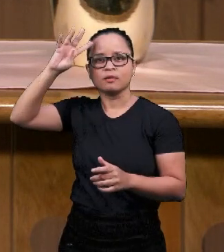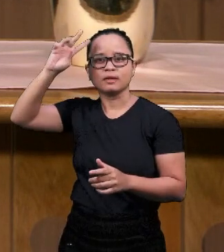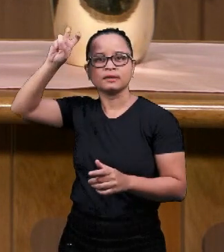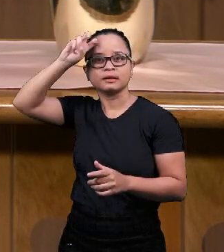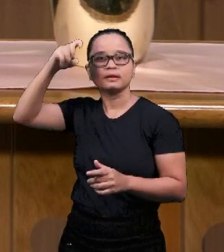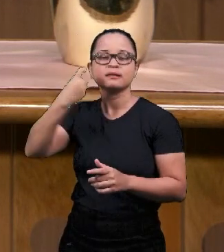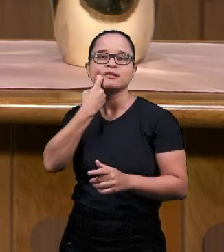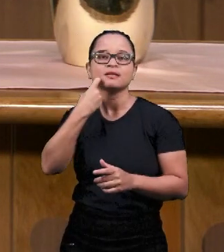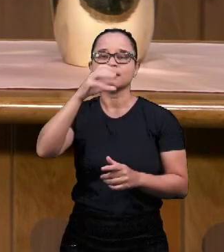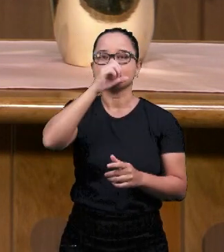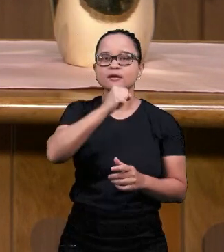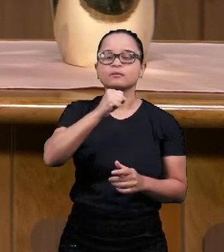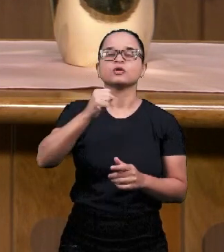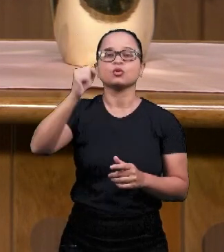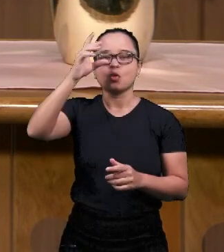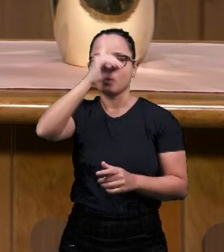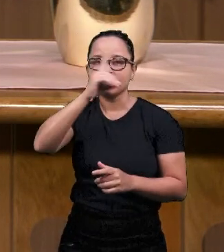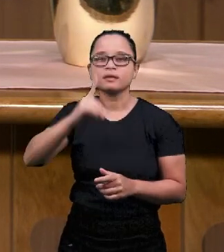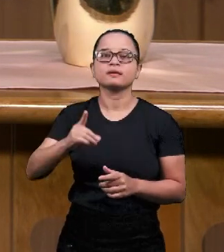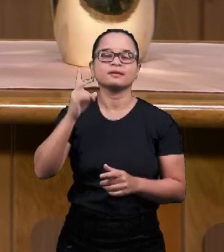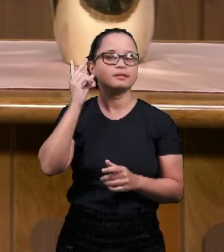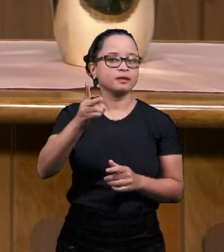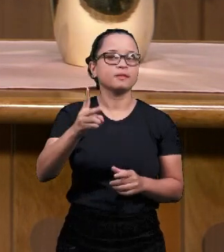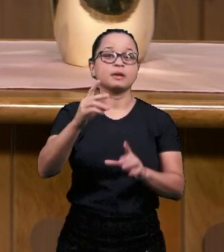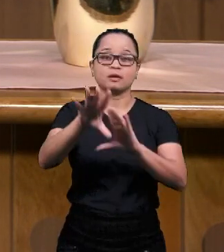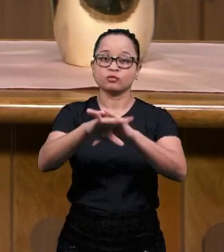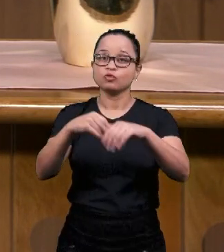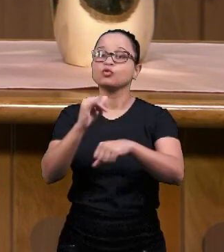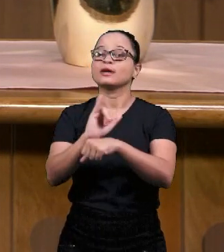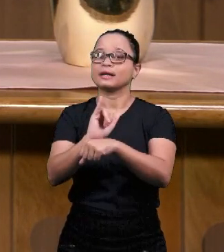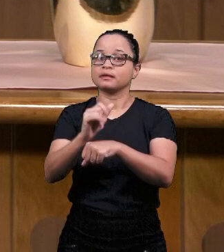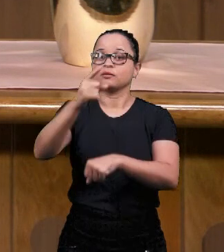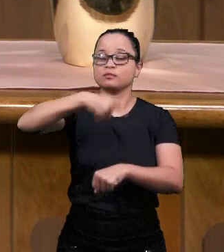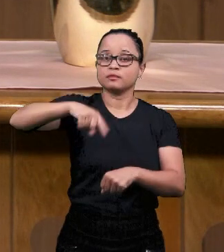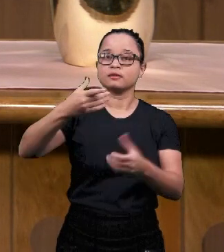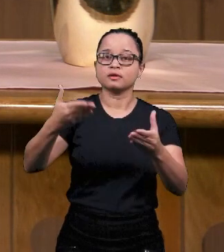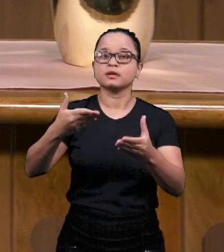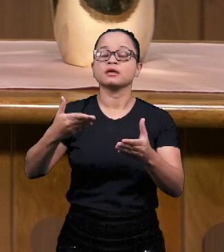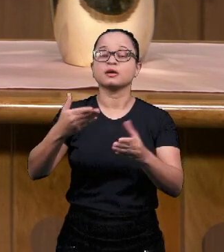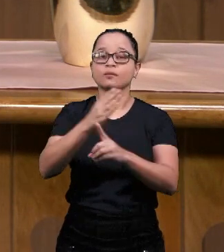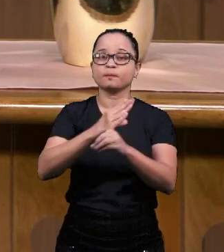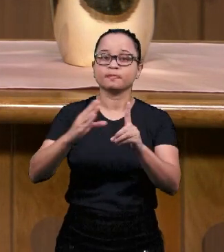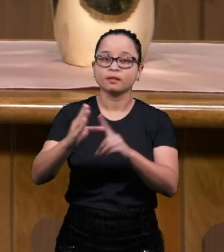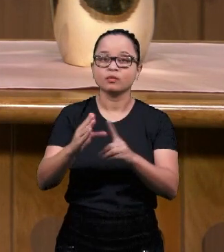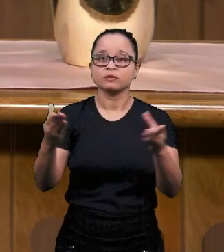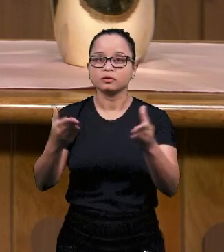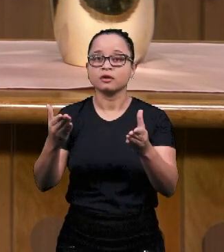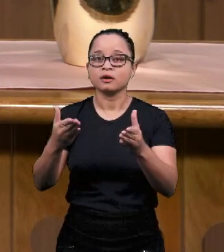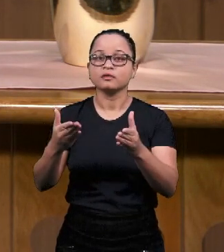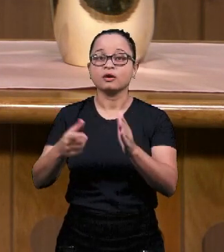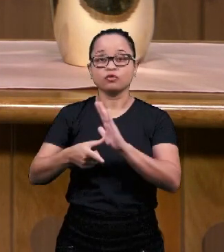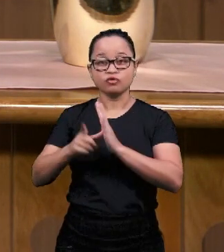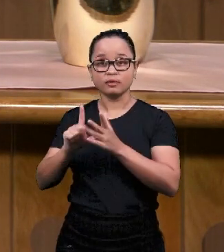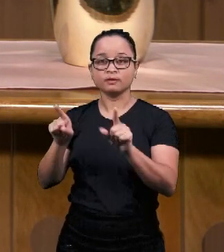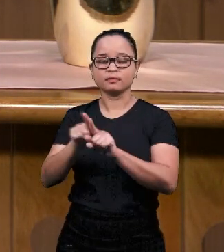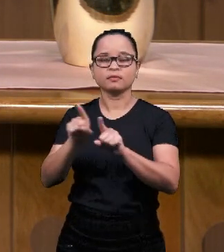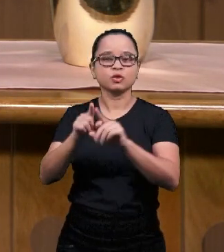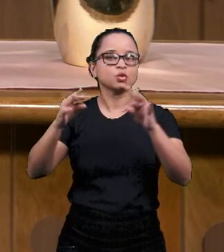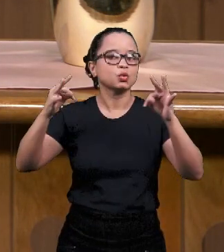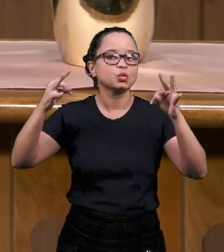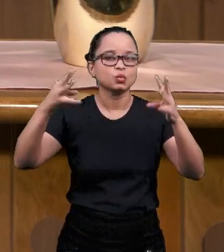проходит богослужение. У вас есть возможность поучаствовать и получить благословение. И вы можете поучаствовать в